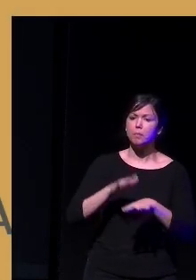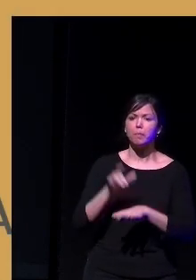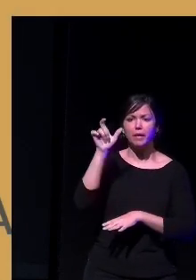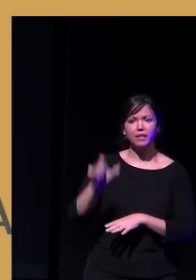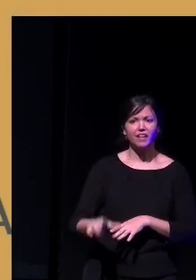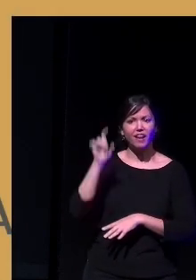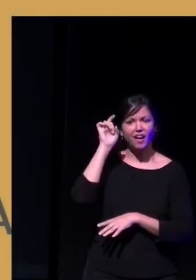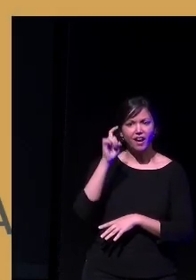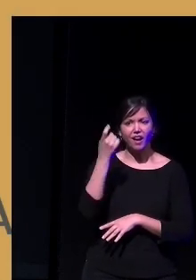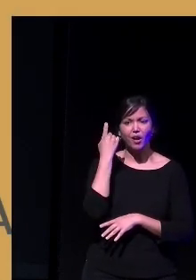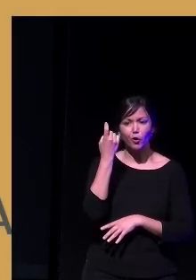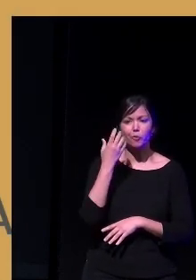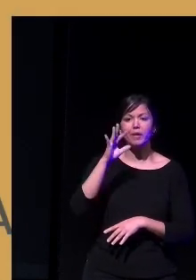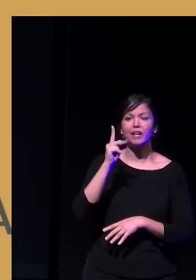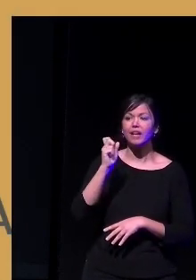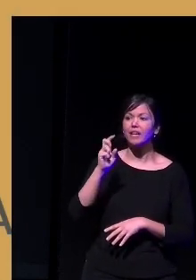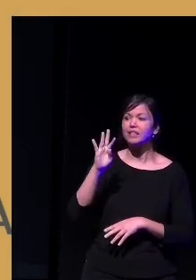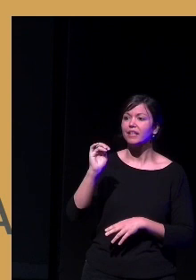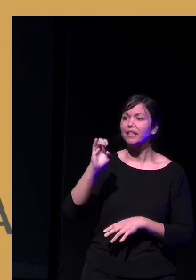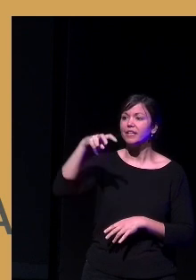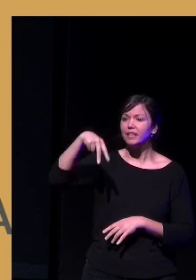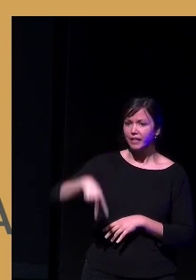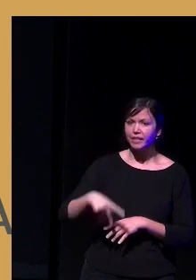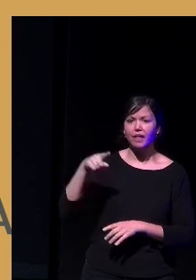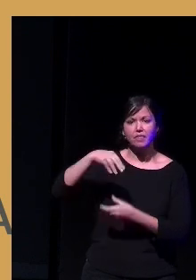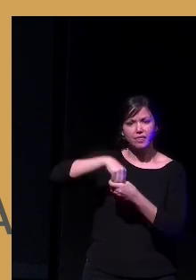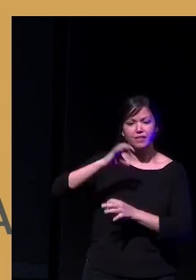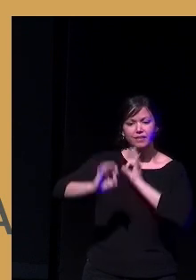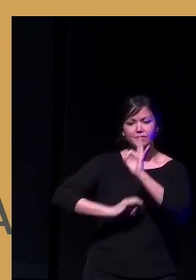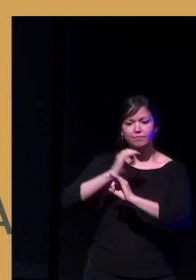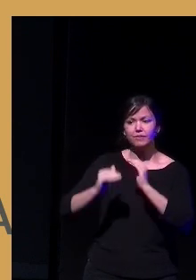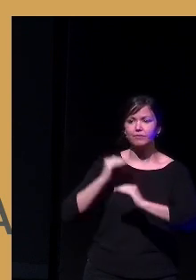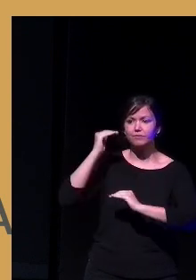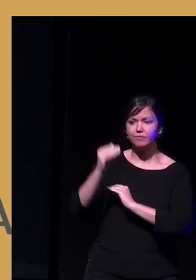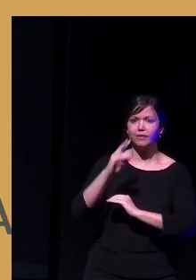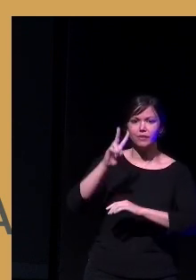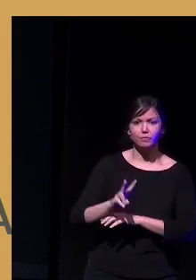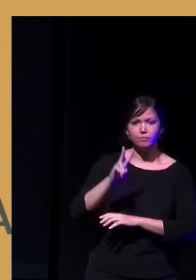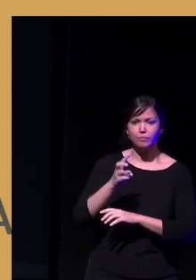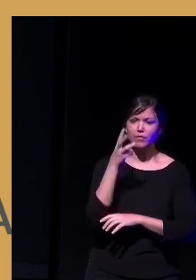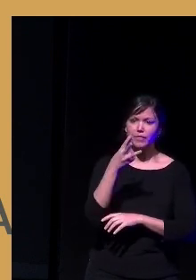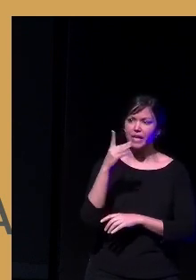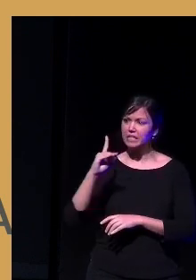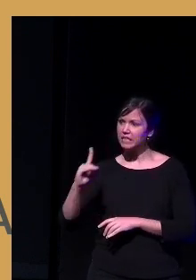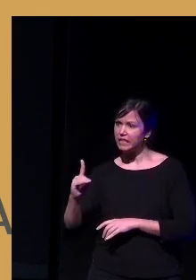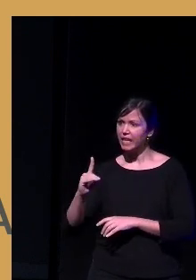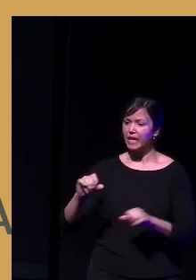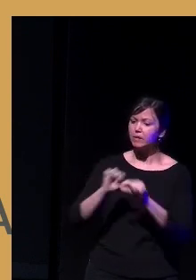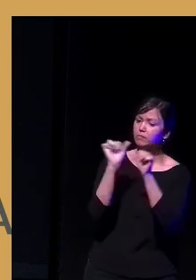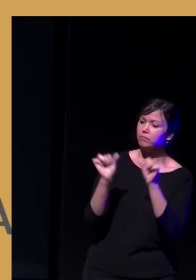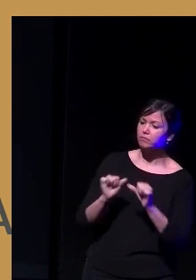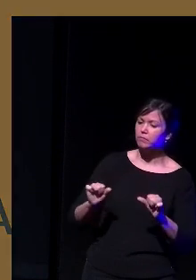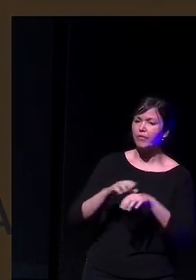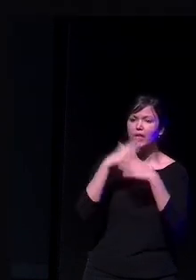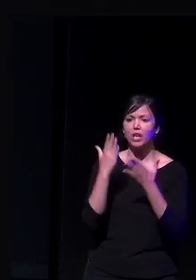Caterine Pastrana i han col·laborat les seves companyes del cicle formatiu de grau superior de segon de models 3D, motlles i art toys de l'Escola